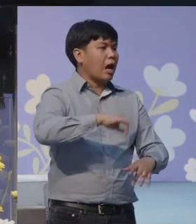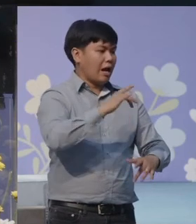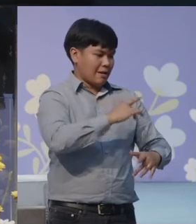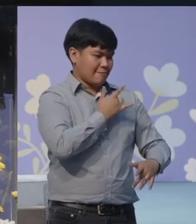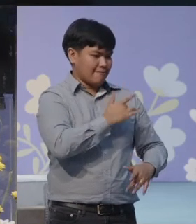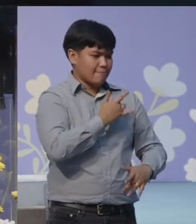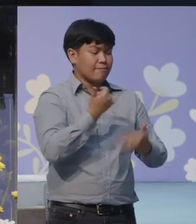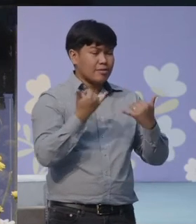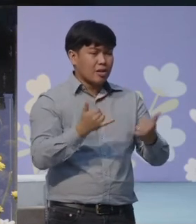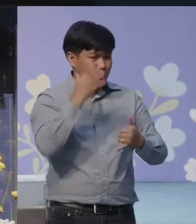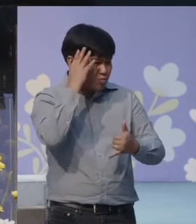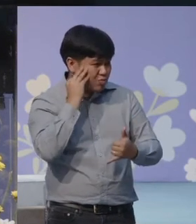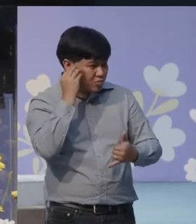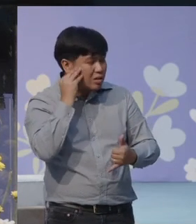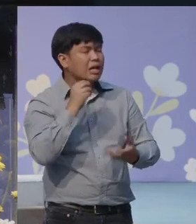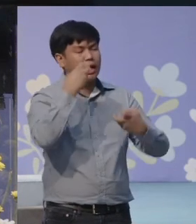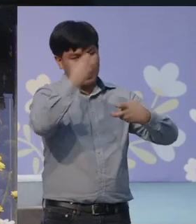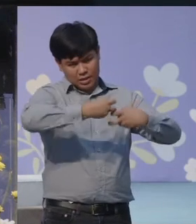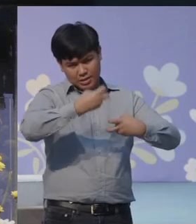buhay.